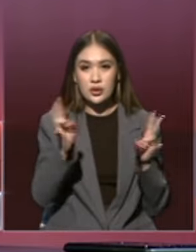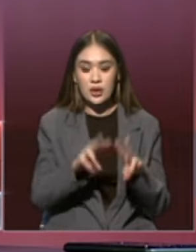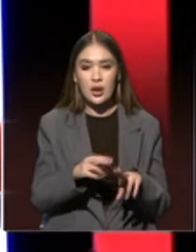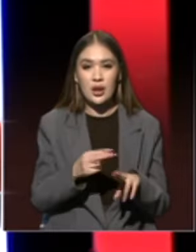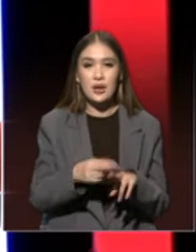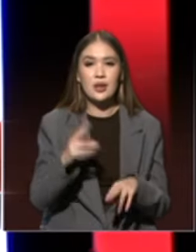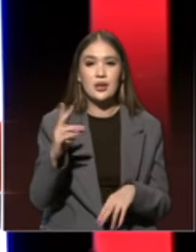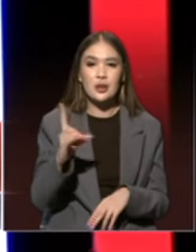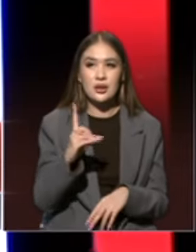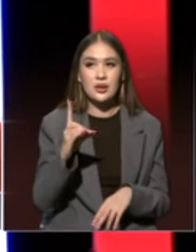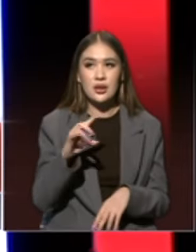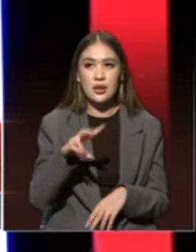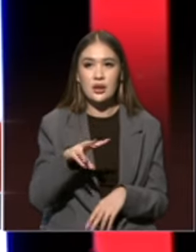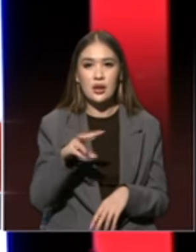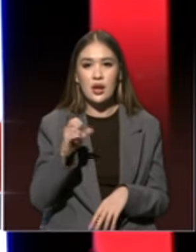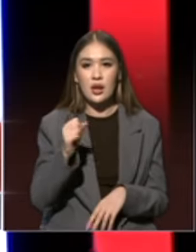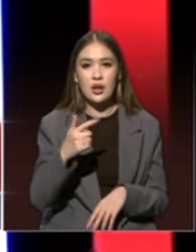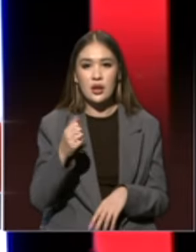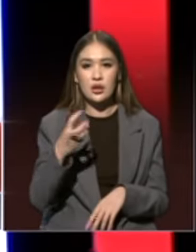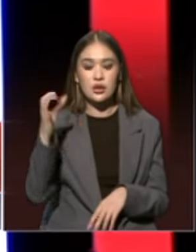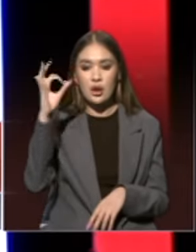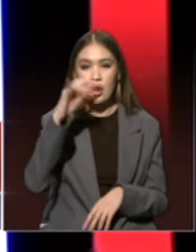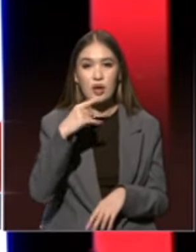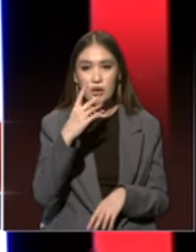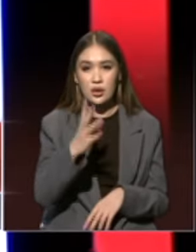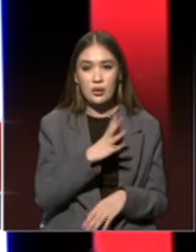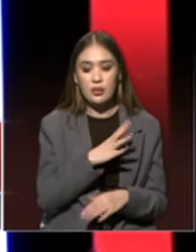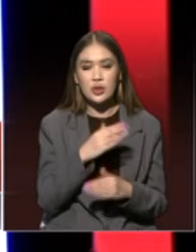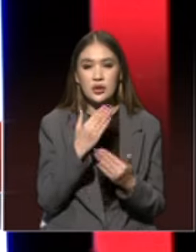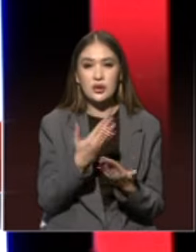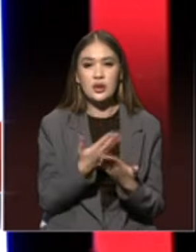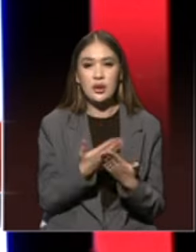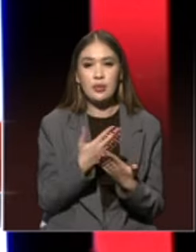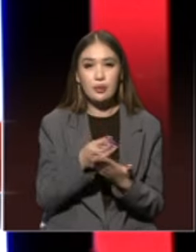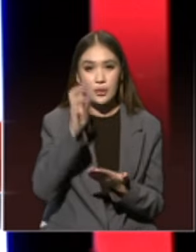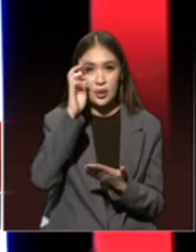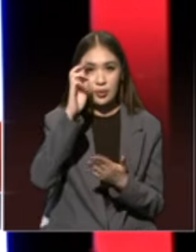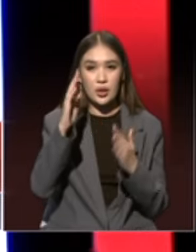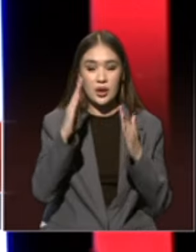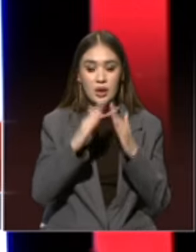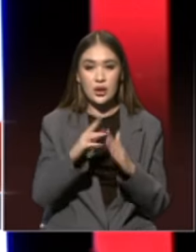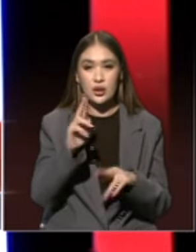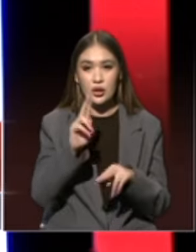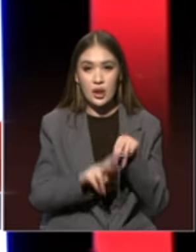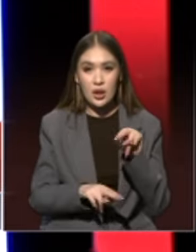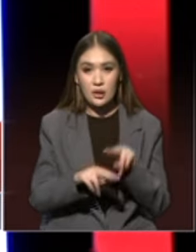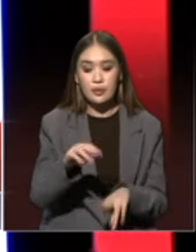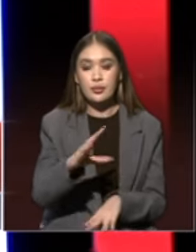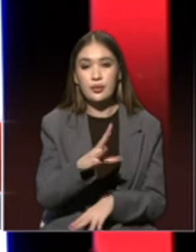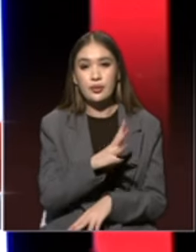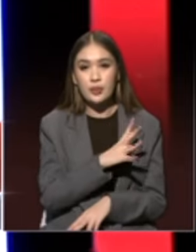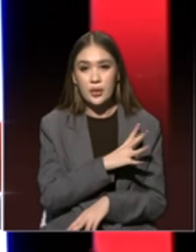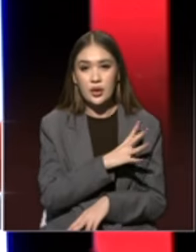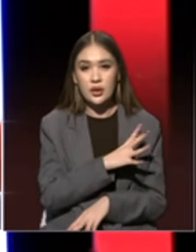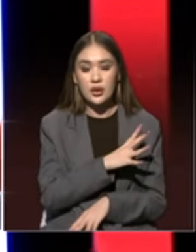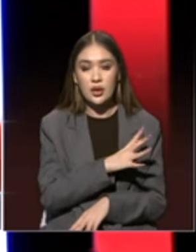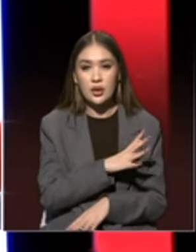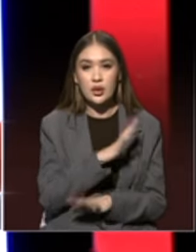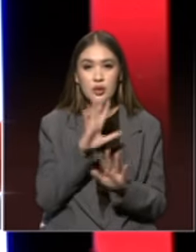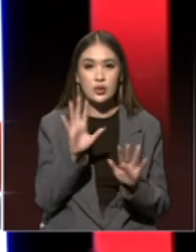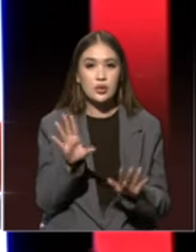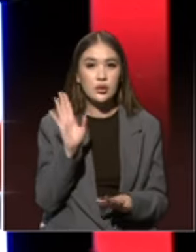Ағаштық ағайын туралы өте жақсы айттыңыз. Бұл Қызыл Ағашқа мысалға мемлекет үй салып берді, білесіздер, бүкіл азаматтарға, тұрғындарға. Тек қана үй салып